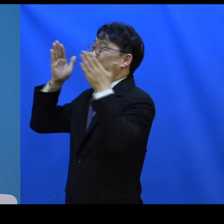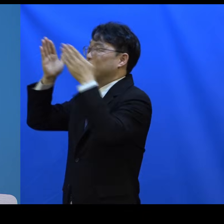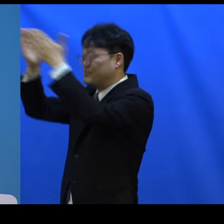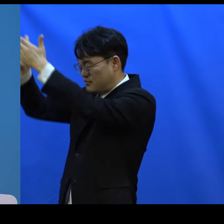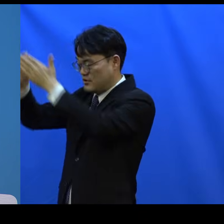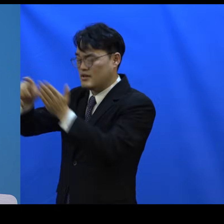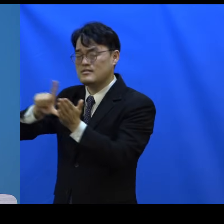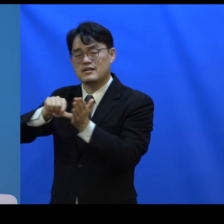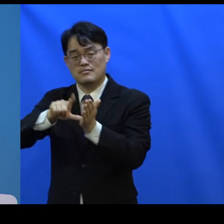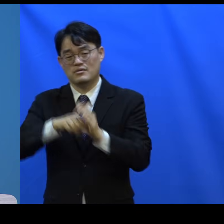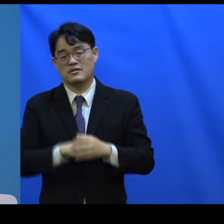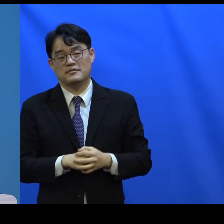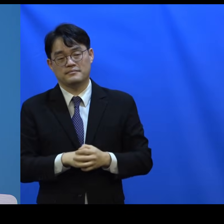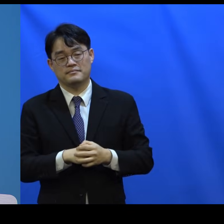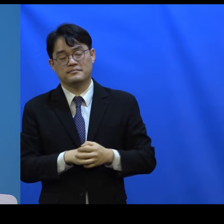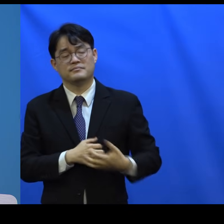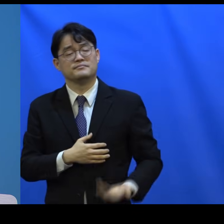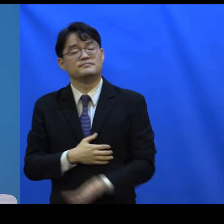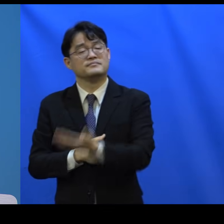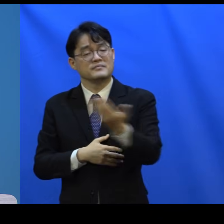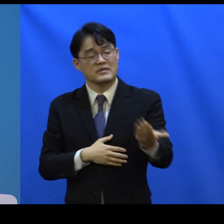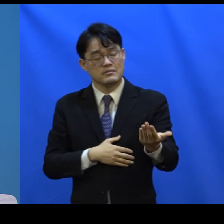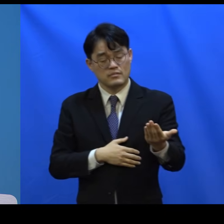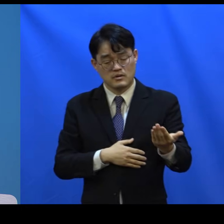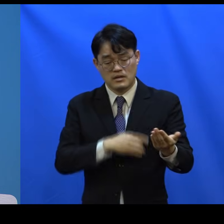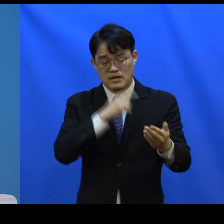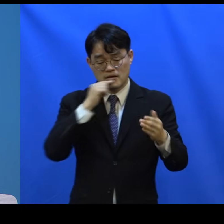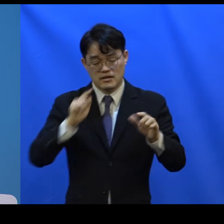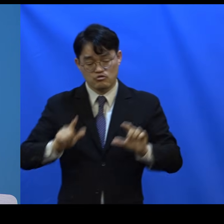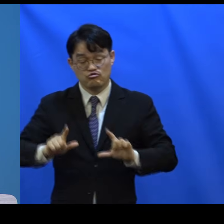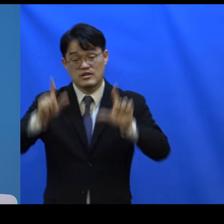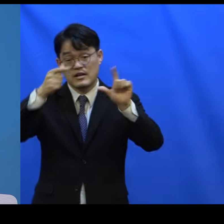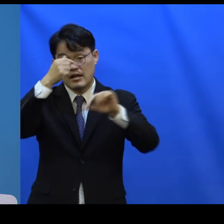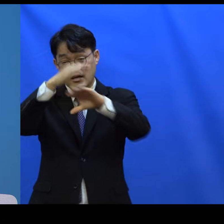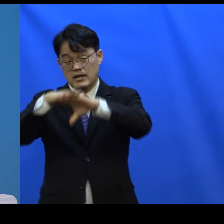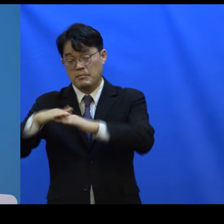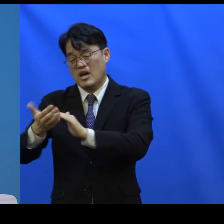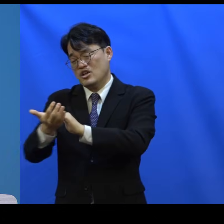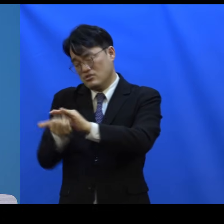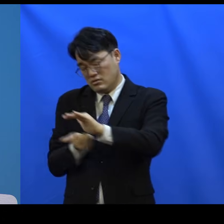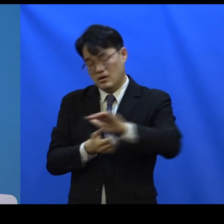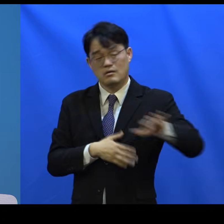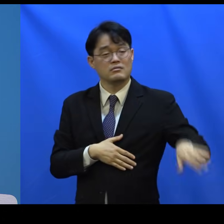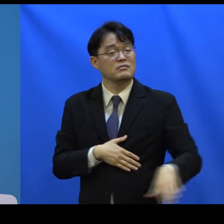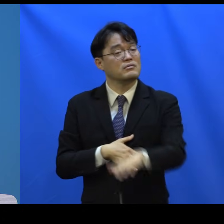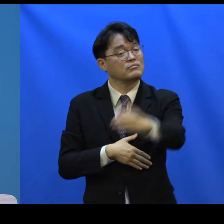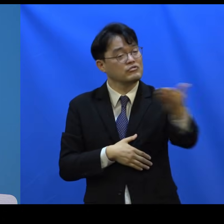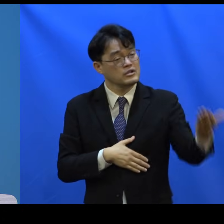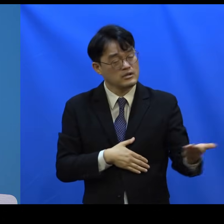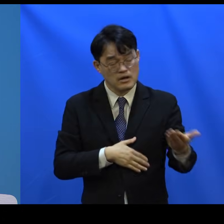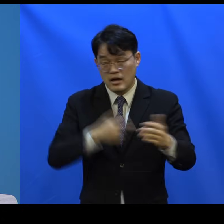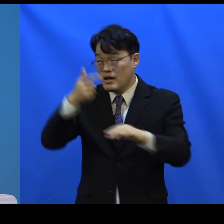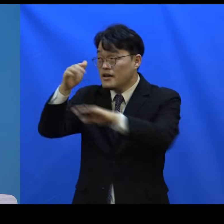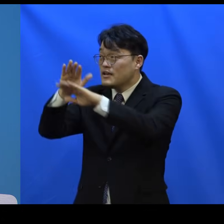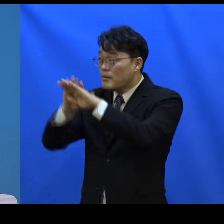이 예배가 정기적으로 드리는 이 예배가 내 삶을 지켜주는, 그죠? 이건